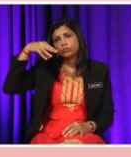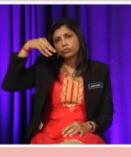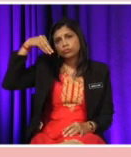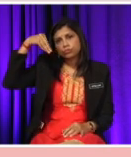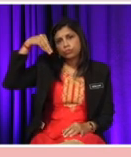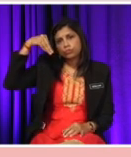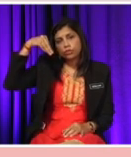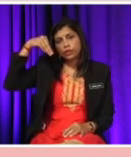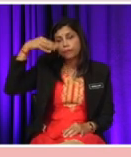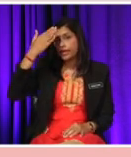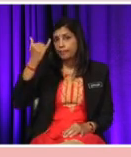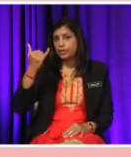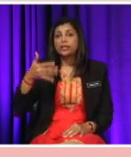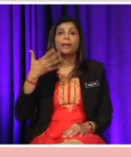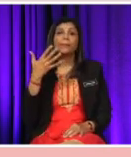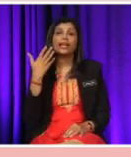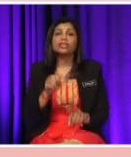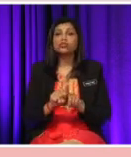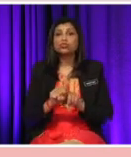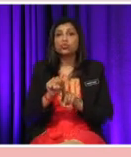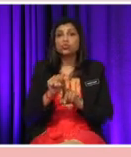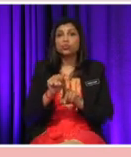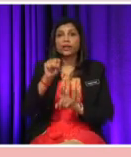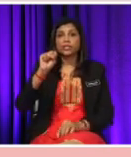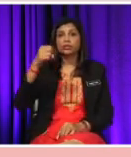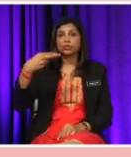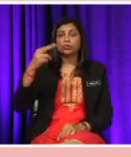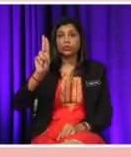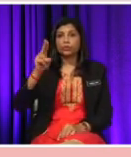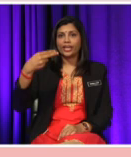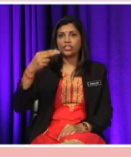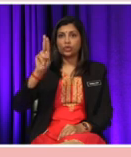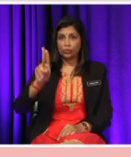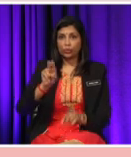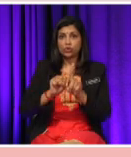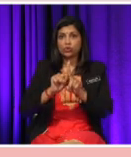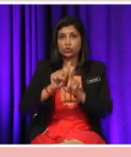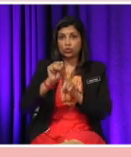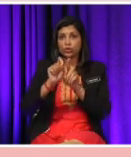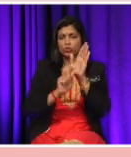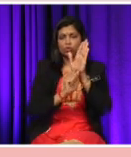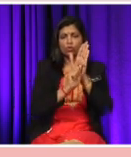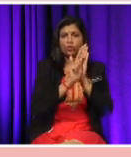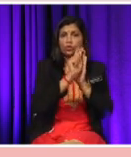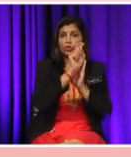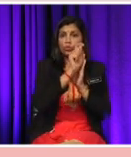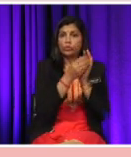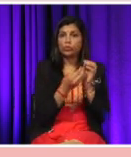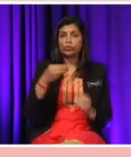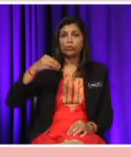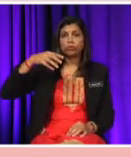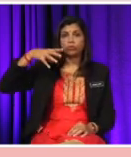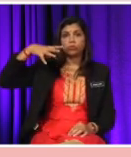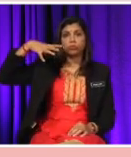suhunya tinggi air sejuk suhunya rendah Oke jadi bila air panas belun mengembang bila air